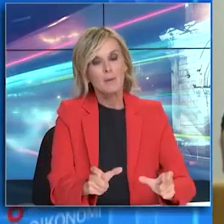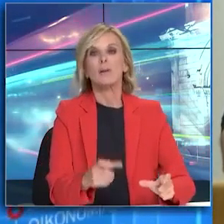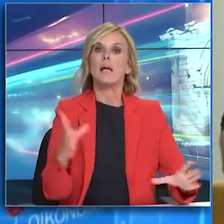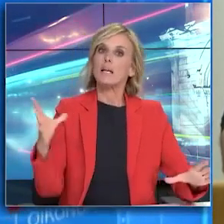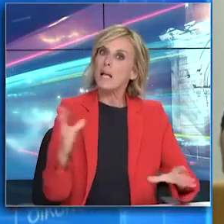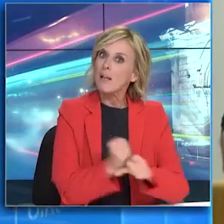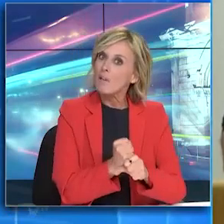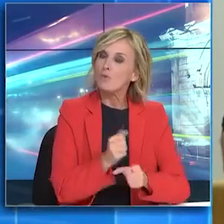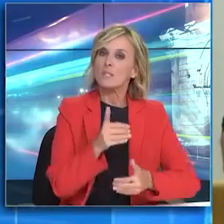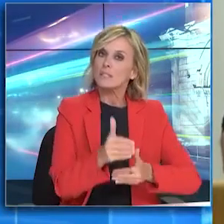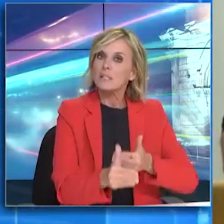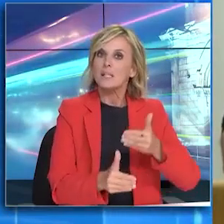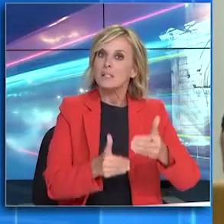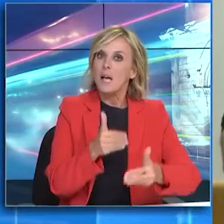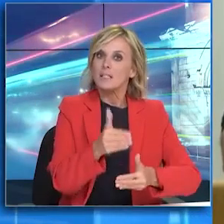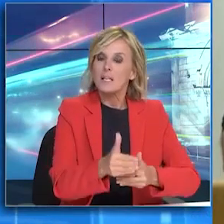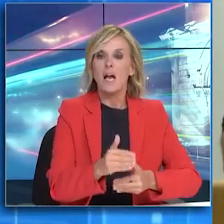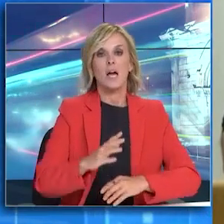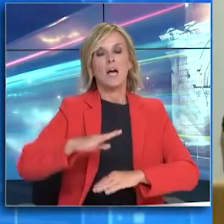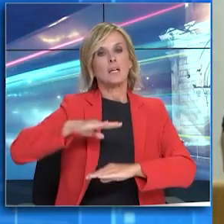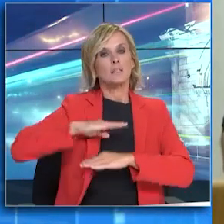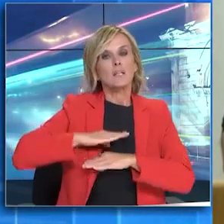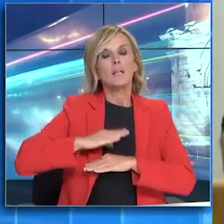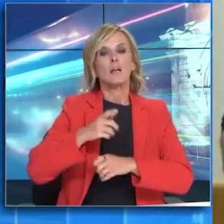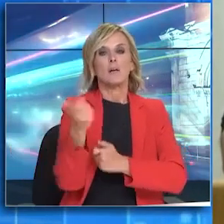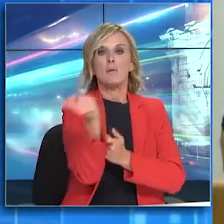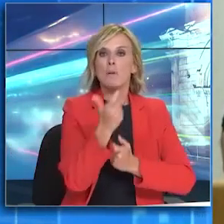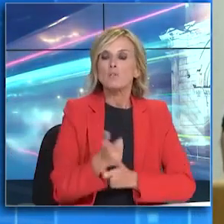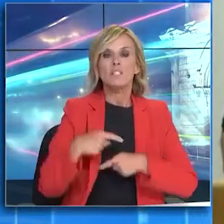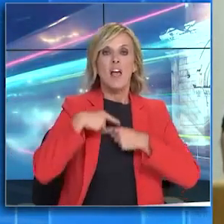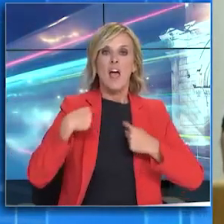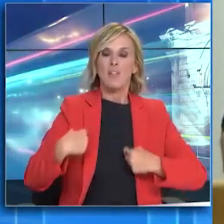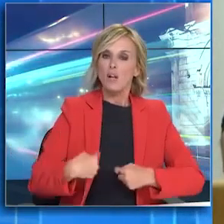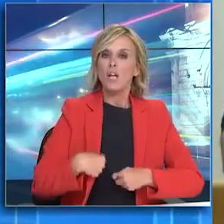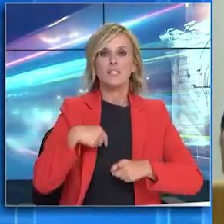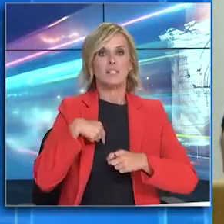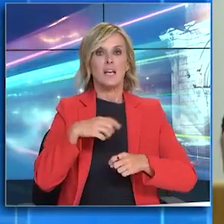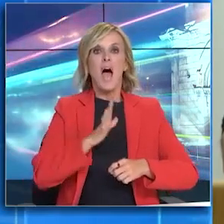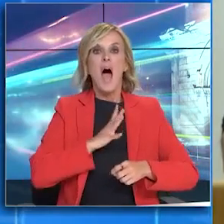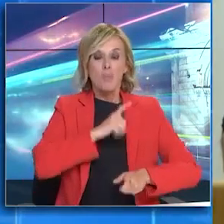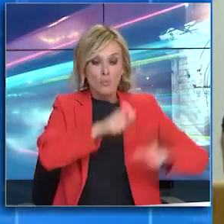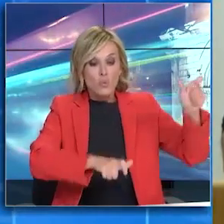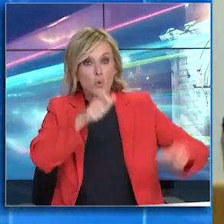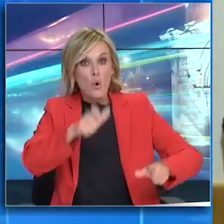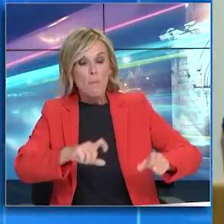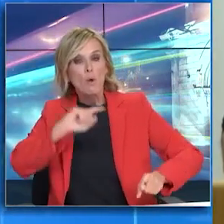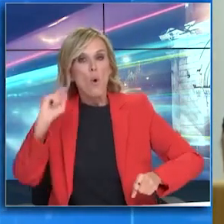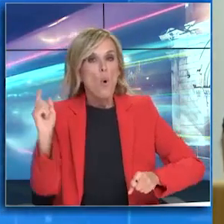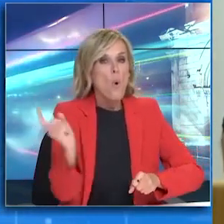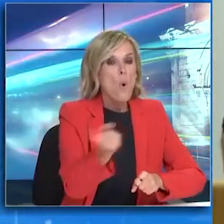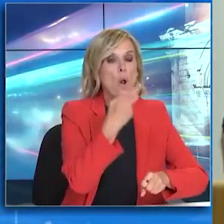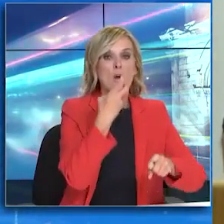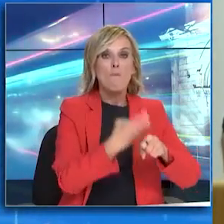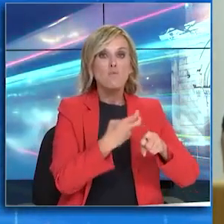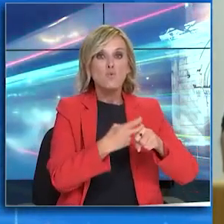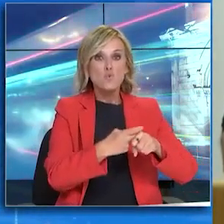επίγειες δυνάμεις παραμένουν ισχυρές, όπως ισχυρή ήταν σήμερα και η εναέρια υποστήριξη. Σε όλο τον ορεινό όγκο και κυρίως στην περίμετρο